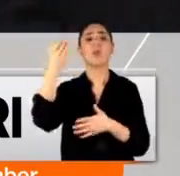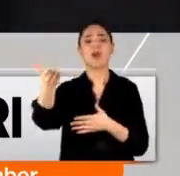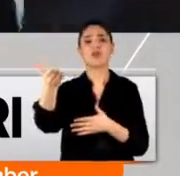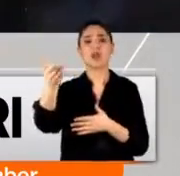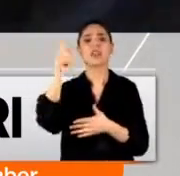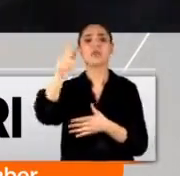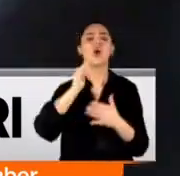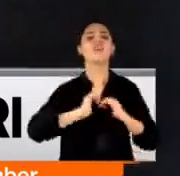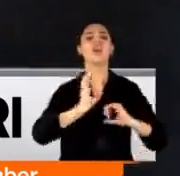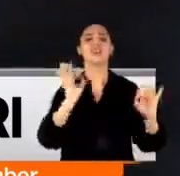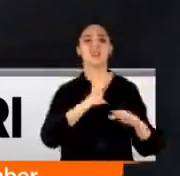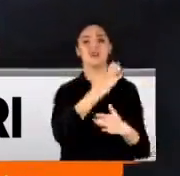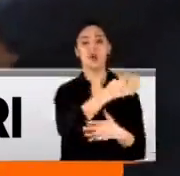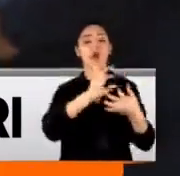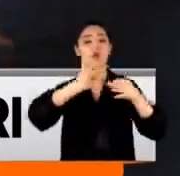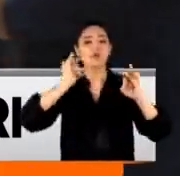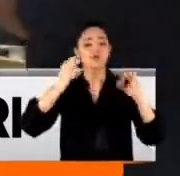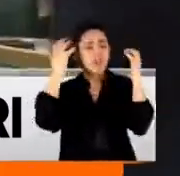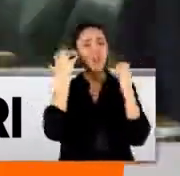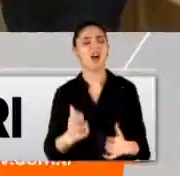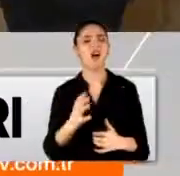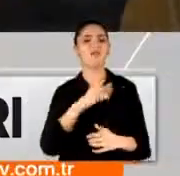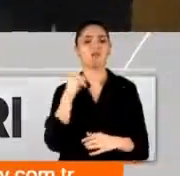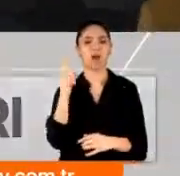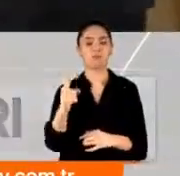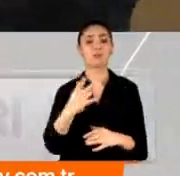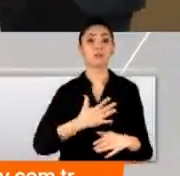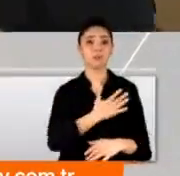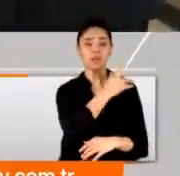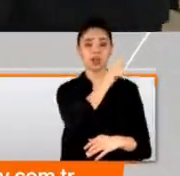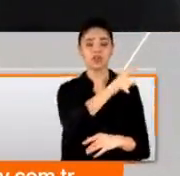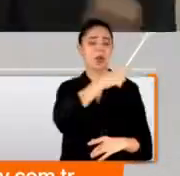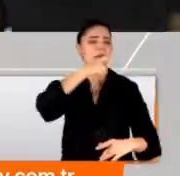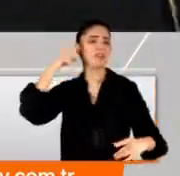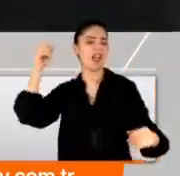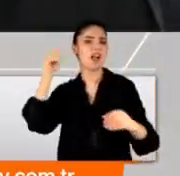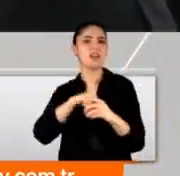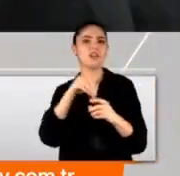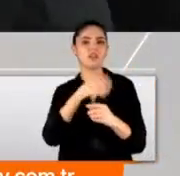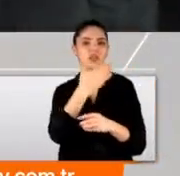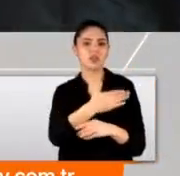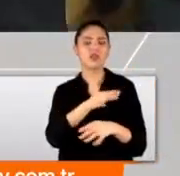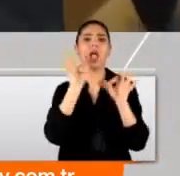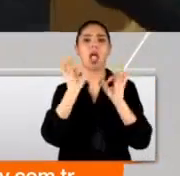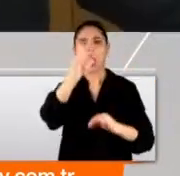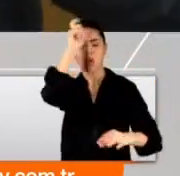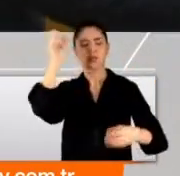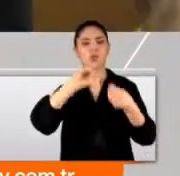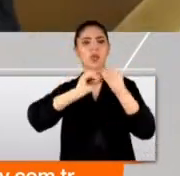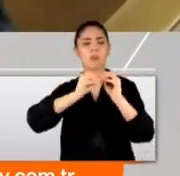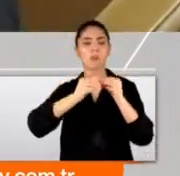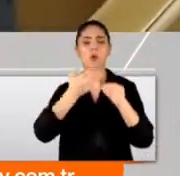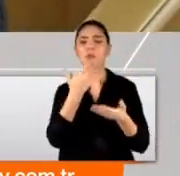hala hazmedemiyorlar. Sözleri giderek sertleşti. CHP tarihi boyunca hep Türkiye'nin